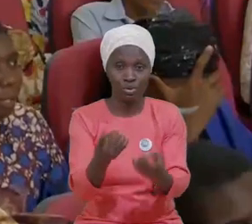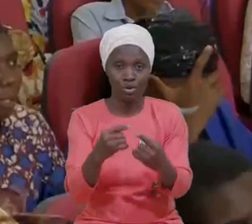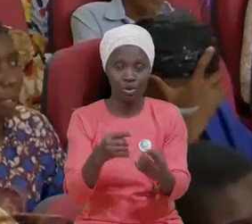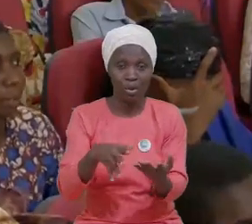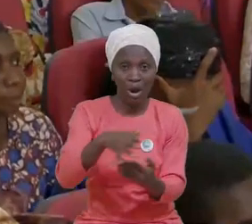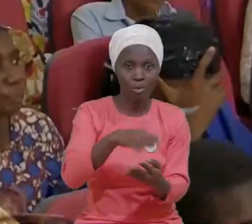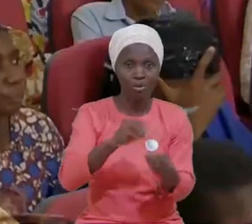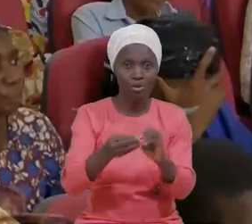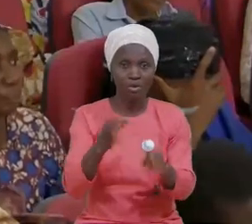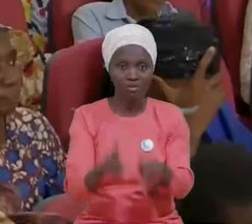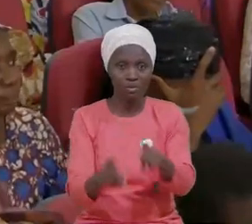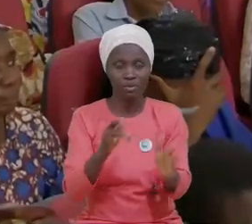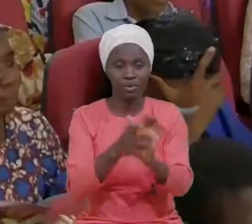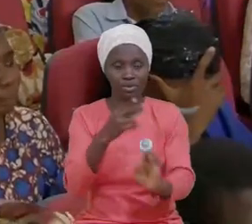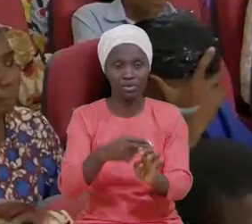de Jésus.